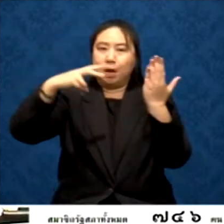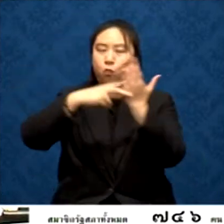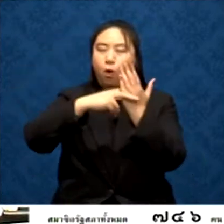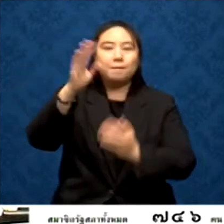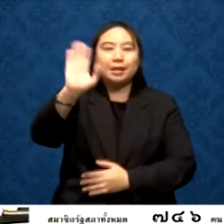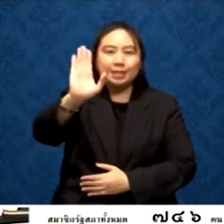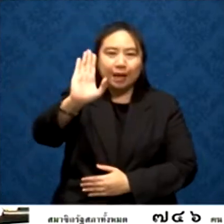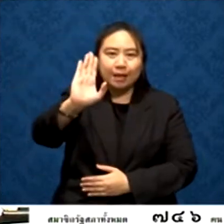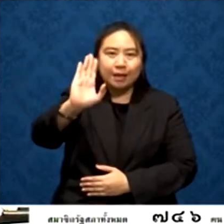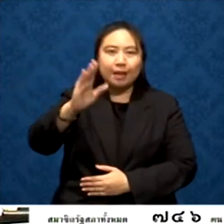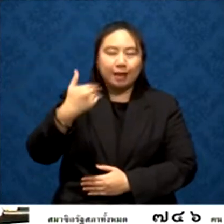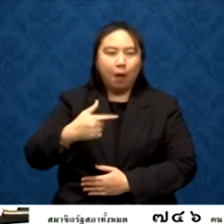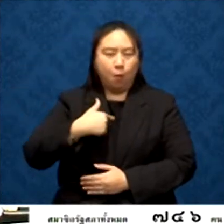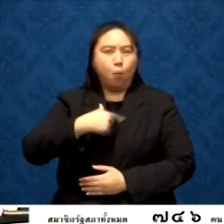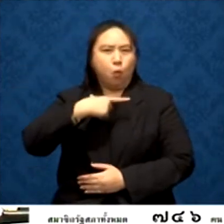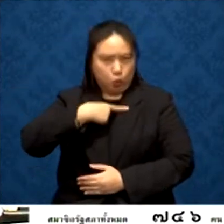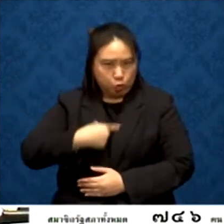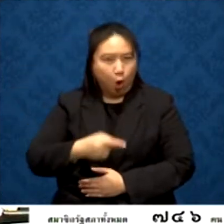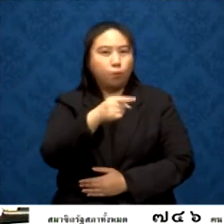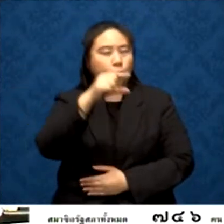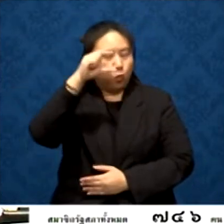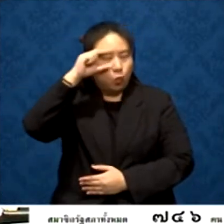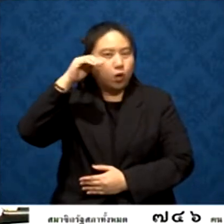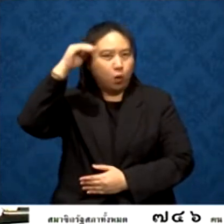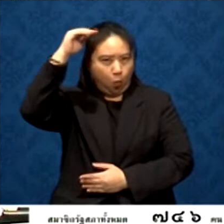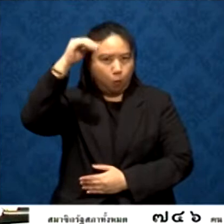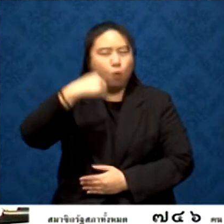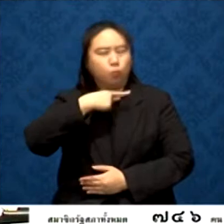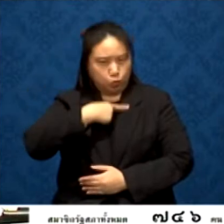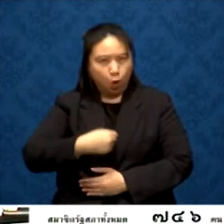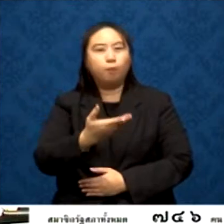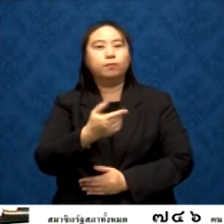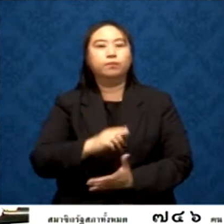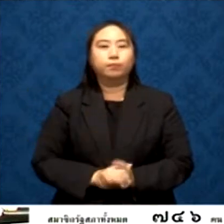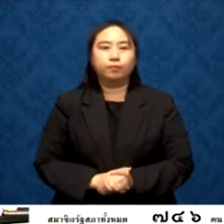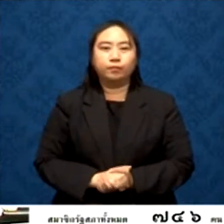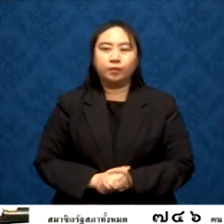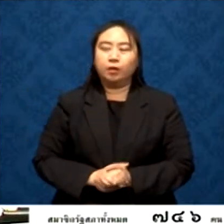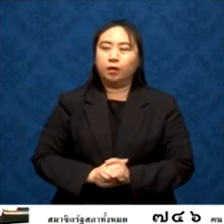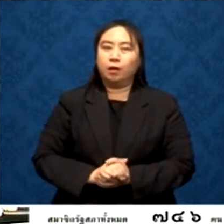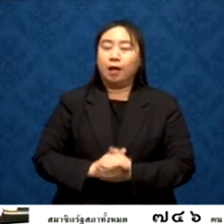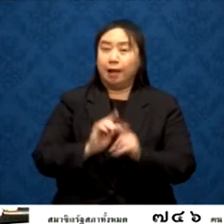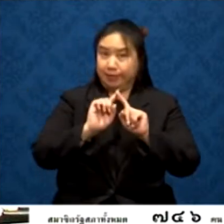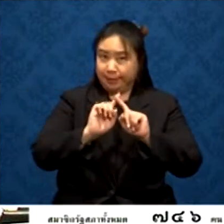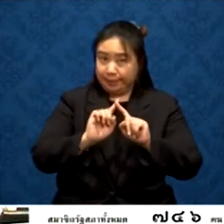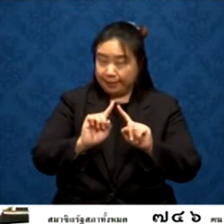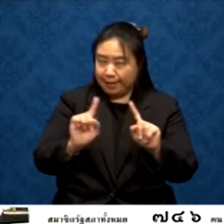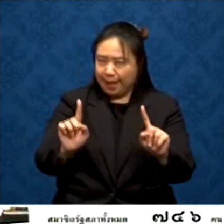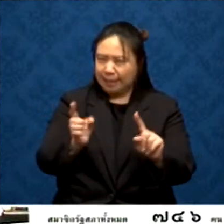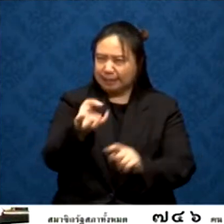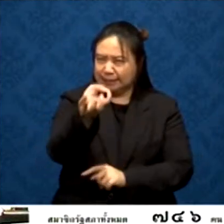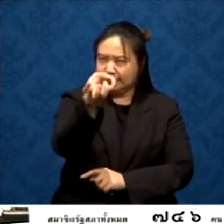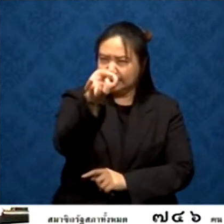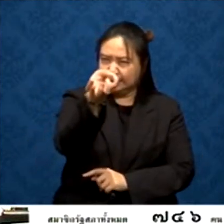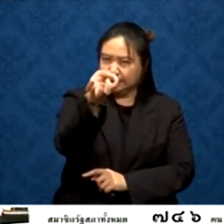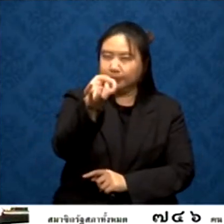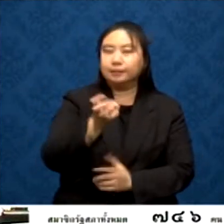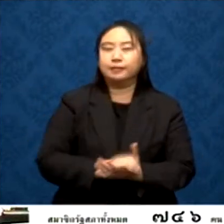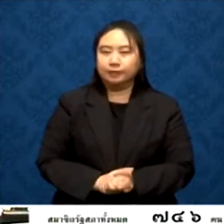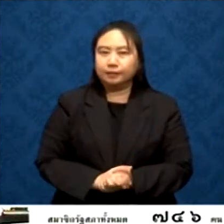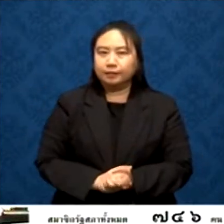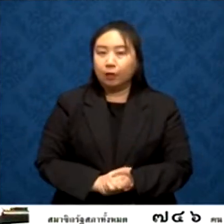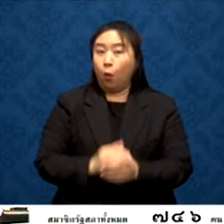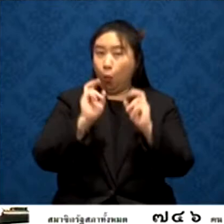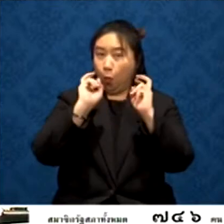ผมก็เป็นแฟนของคุณโลมด้วยผมชอบฮะ ขอบคุณครับ แต่ว่ายังนิดนึงท่านประธานครับประเด็นที่1ก็คือว่